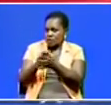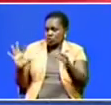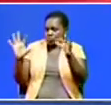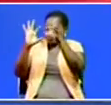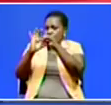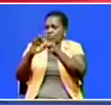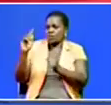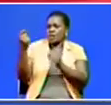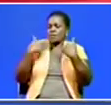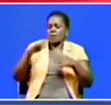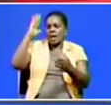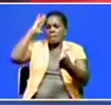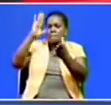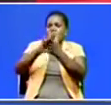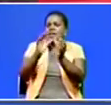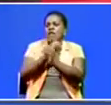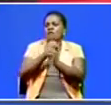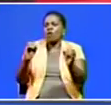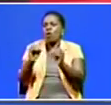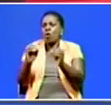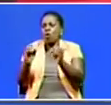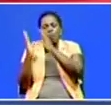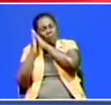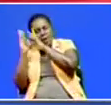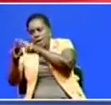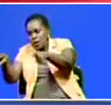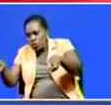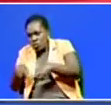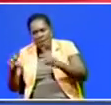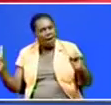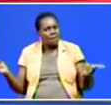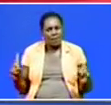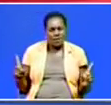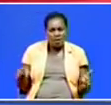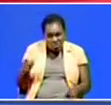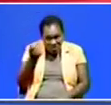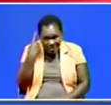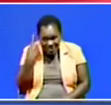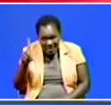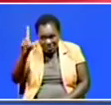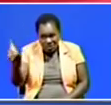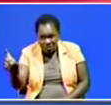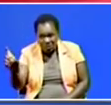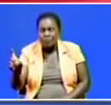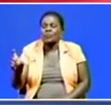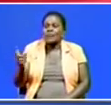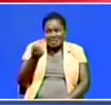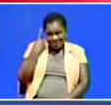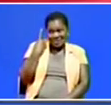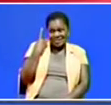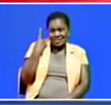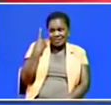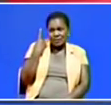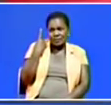Kenya. Hatuamini ati kona fulani ni bedroom ya mtu fulani. Sijui kama tunaelewana. Tuko pamoja.